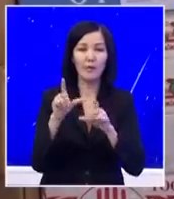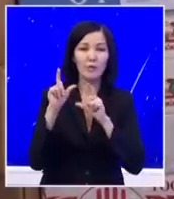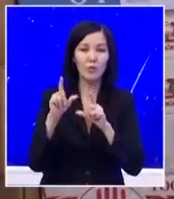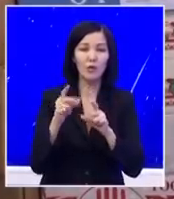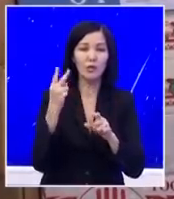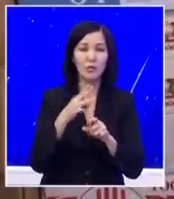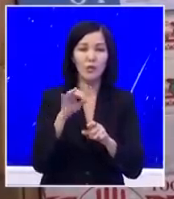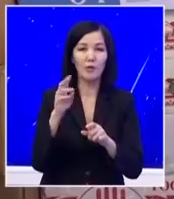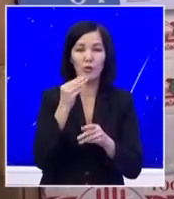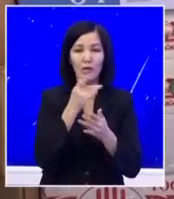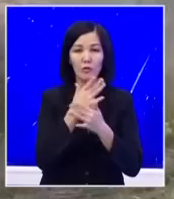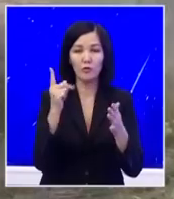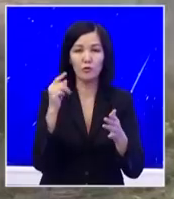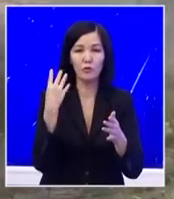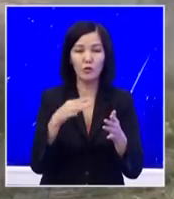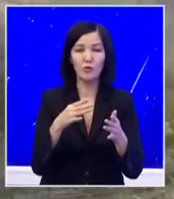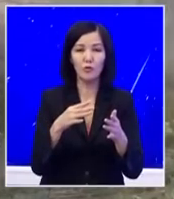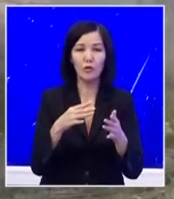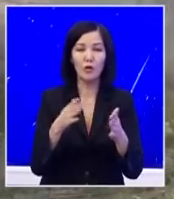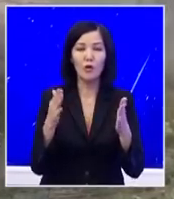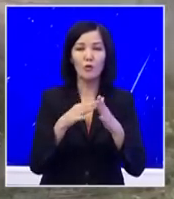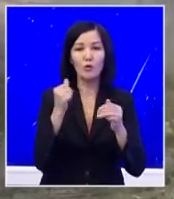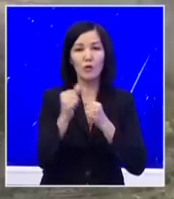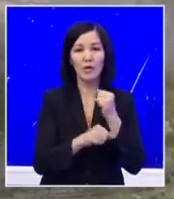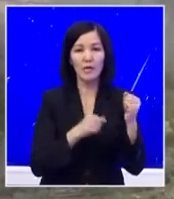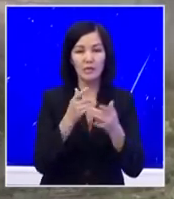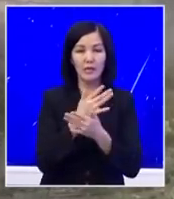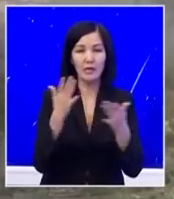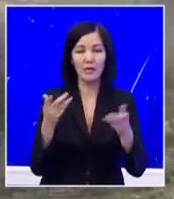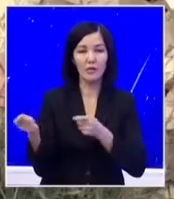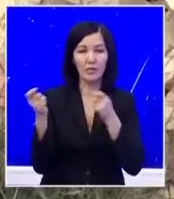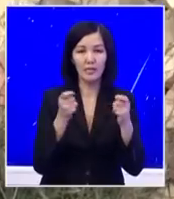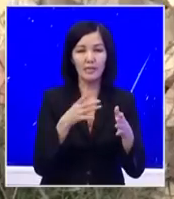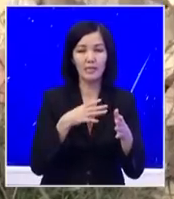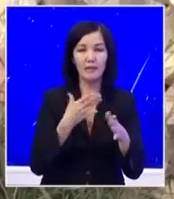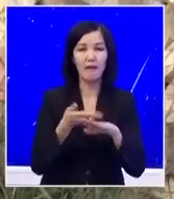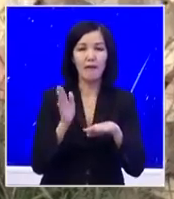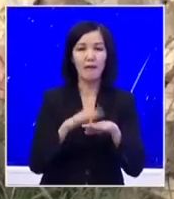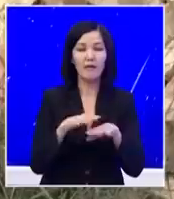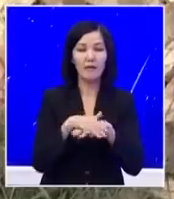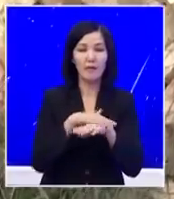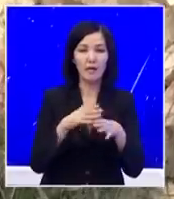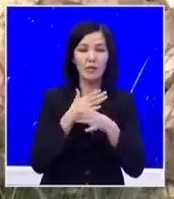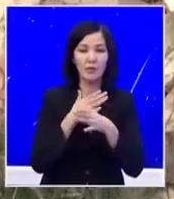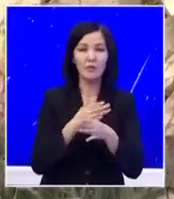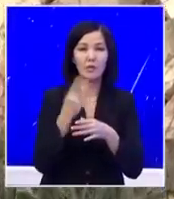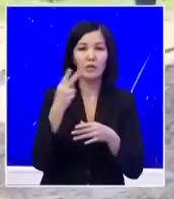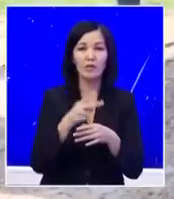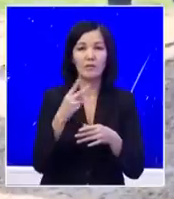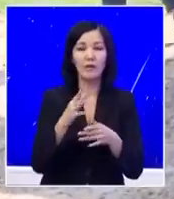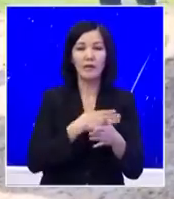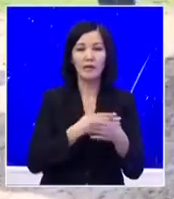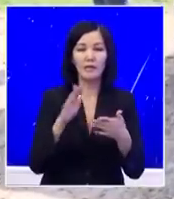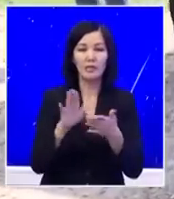яғни 20 тонна азық түлік, 140 тоннасы үй құрылысына қажетті материалдар. Оған қоса қиналып жатқан ағайынға жәрдемдесуге 20 ерікті